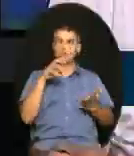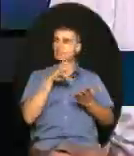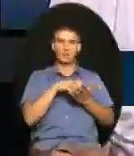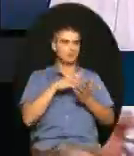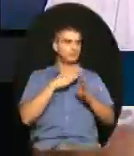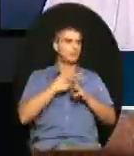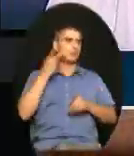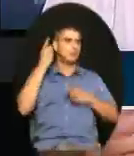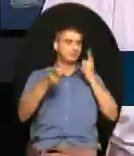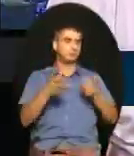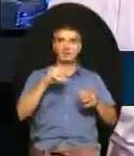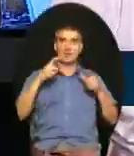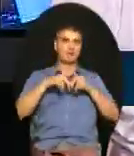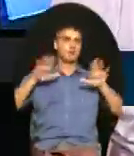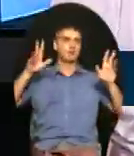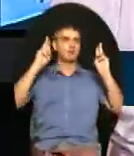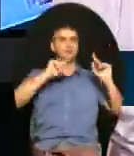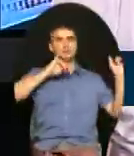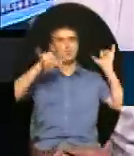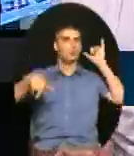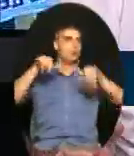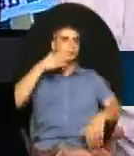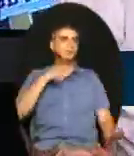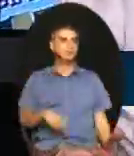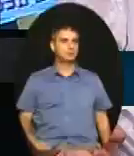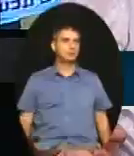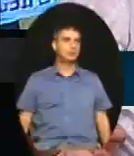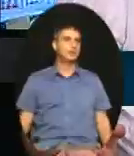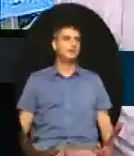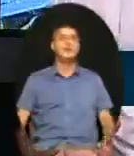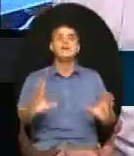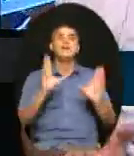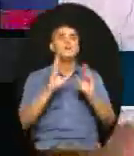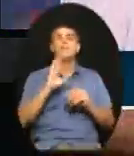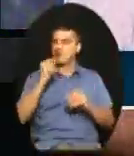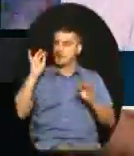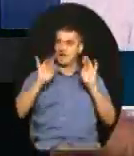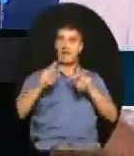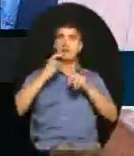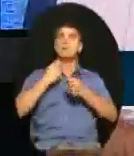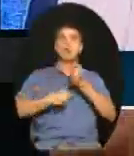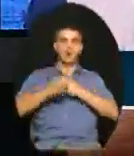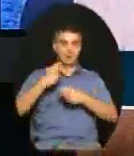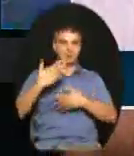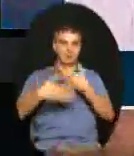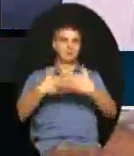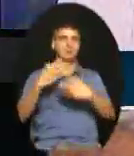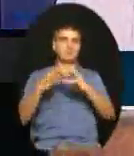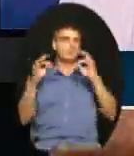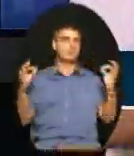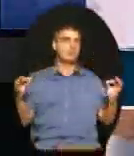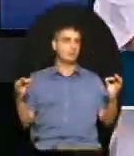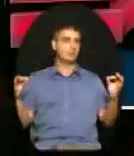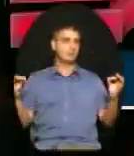שהוא תחת הפצצות, ועם חברות תעופה שהפסיקו לטוס לפה. ועם חרם שמתגלגל, חרם כלכלי שמתגלגל לפתחנו. וחרם